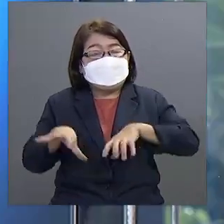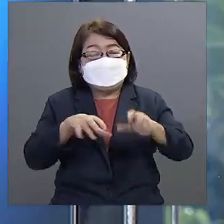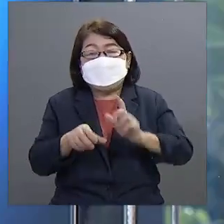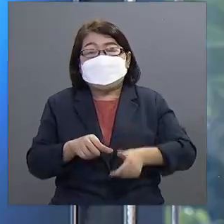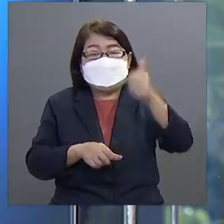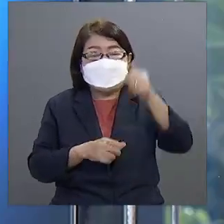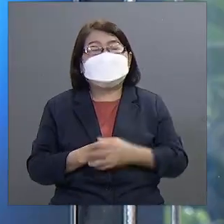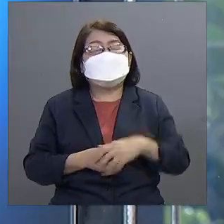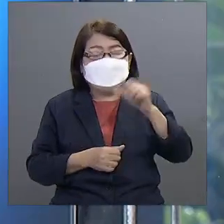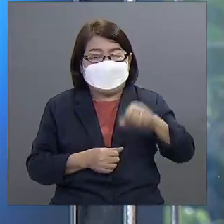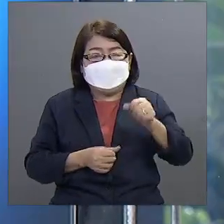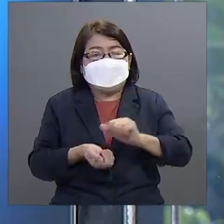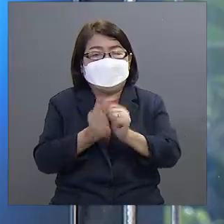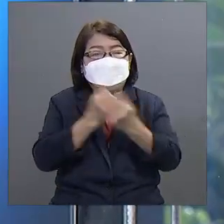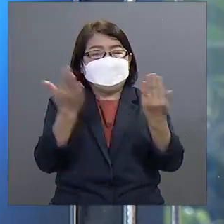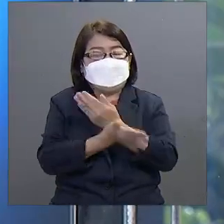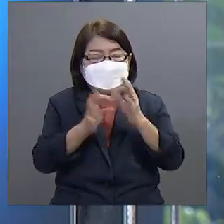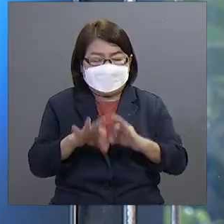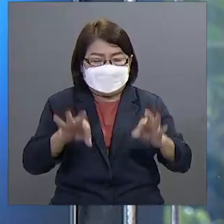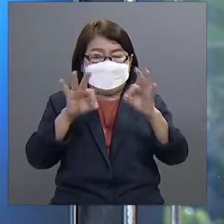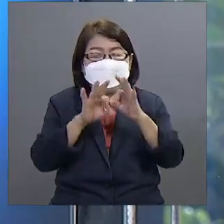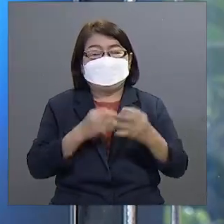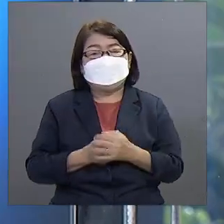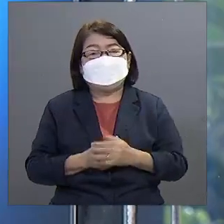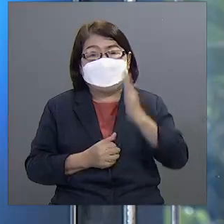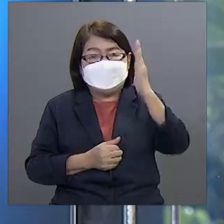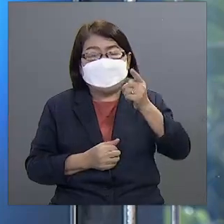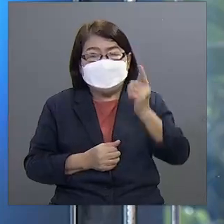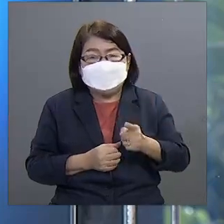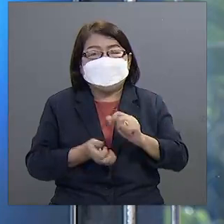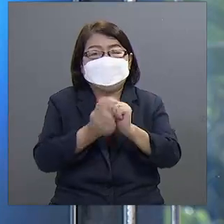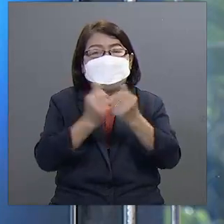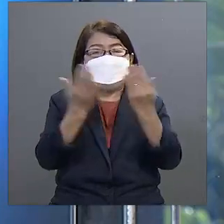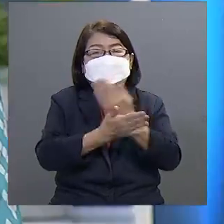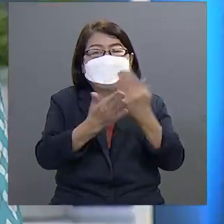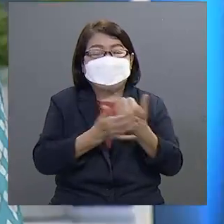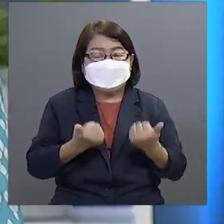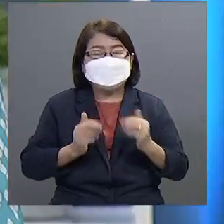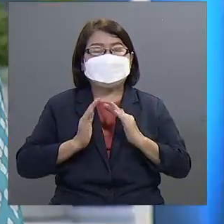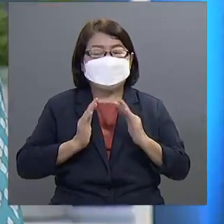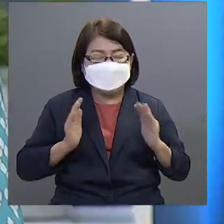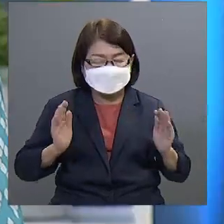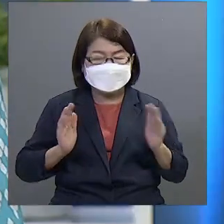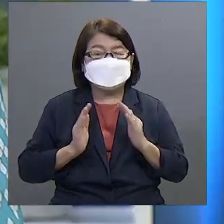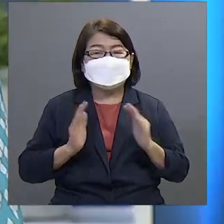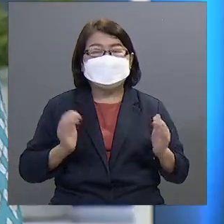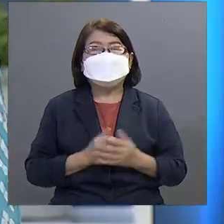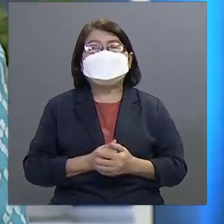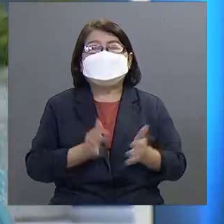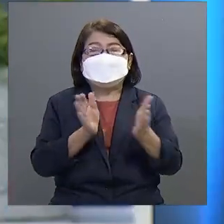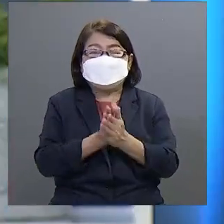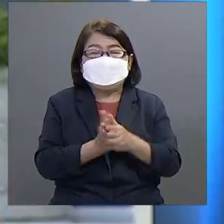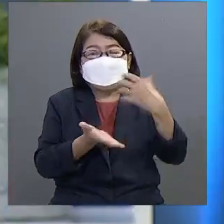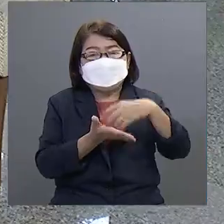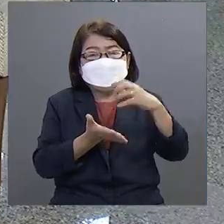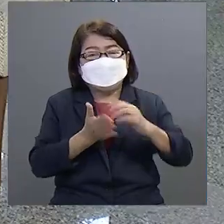เป็นหัวใจสำคัญของการทำธุรกิจจากนี้ไปในวันข้างหน้านะคะเช้านี้ต้องขอขอบคุณคุณชำนาญมากๆนะคะที่มาร่วมพูดคุยกับเราในวันนี้ขอบคุณค่ะ